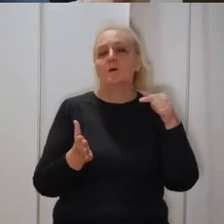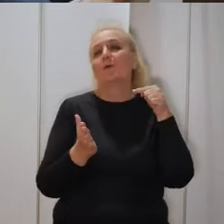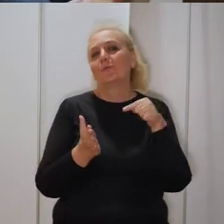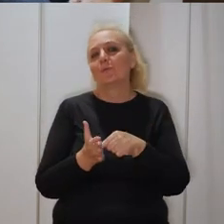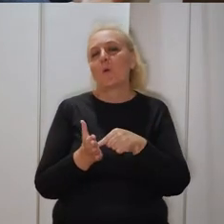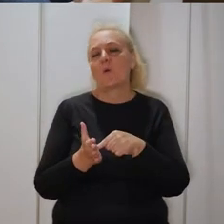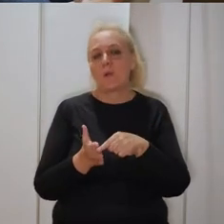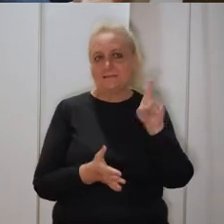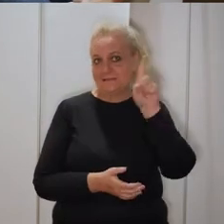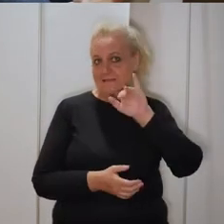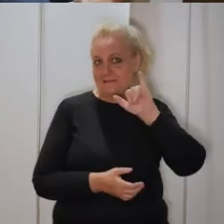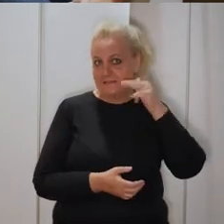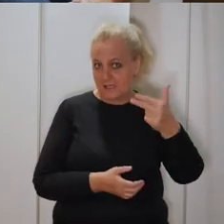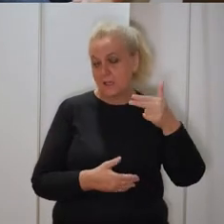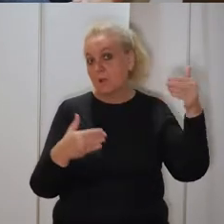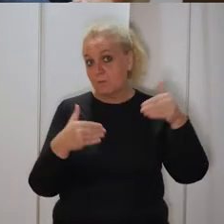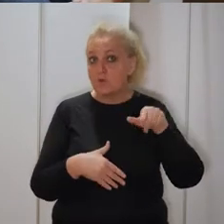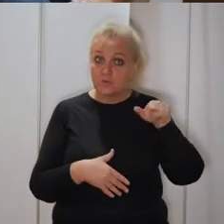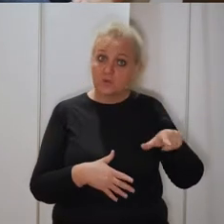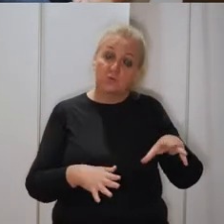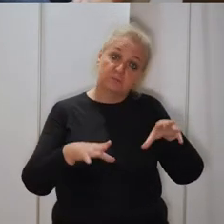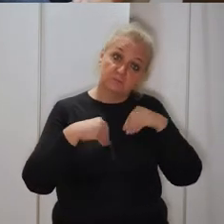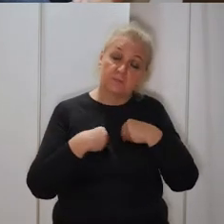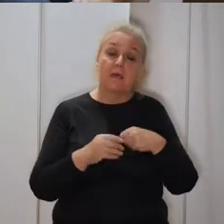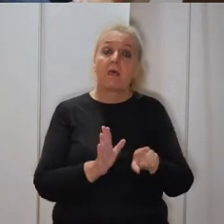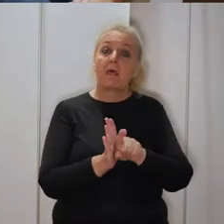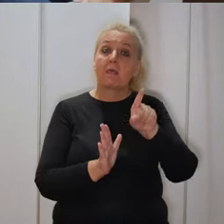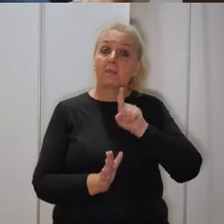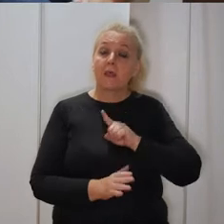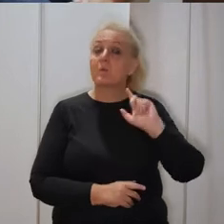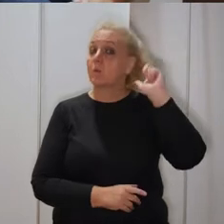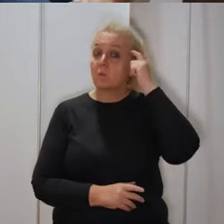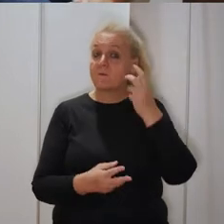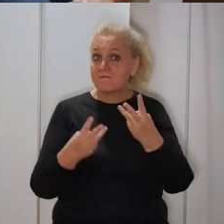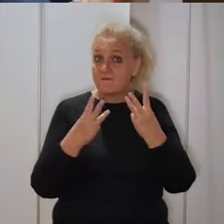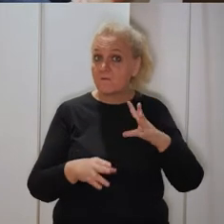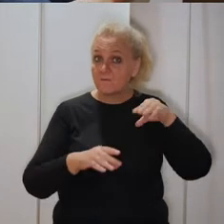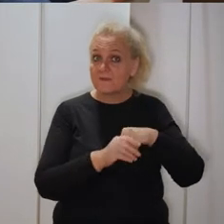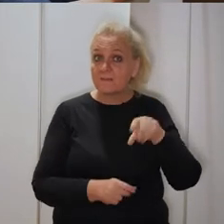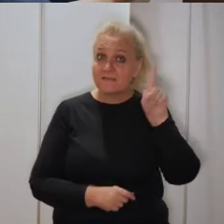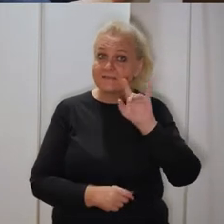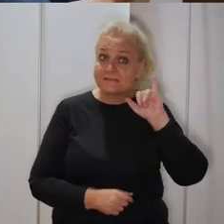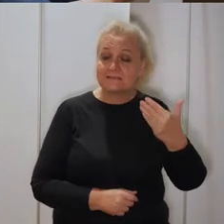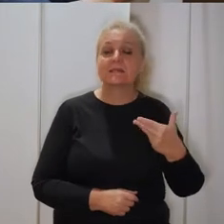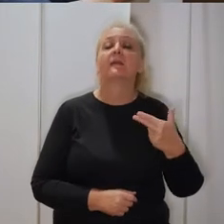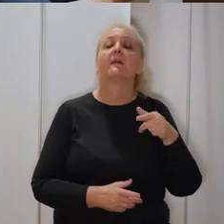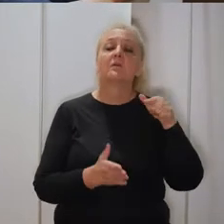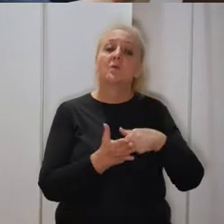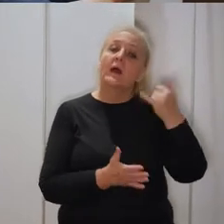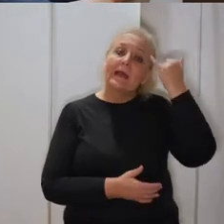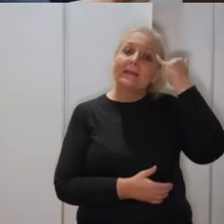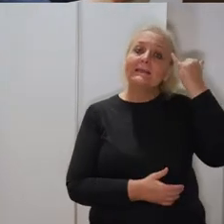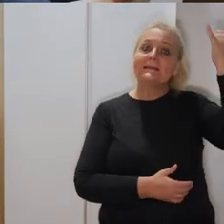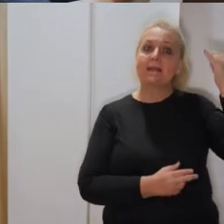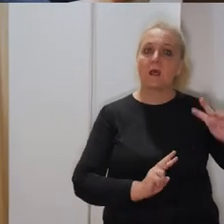to zin może taką formę przyjmować. To, co dla mnie jest kluczowe w zinach, to idea, którą